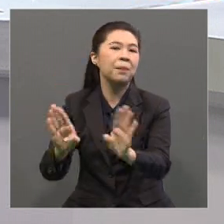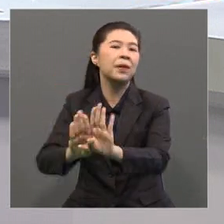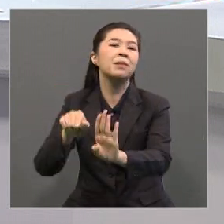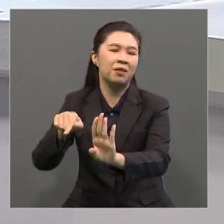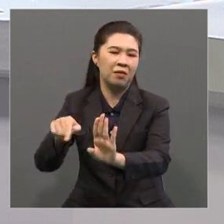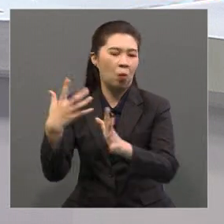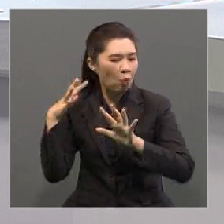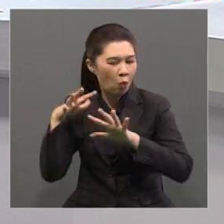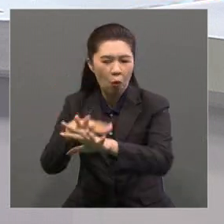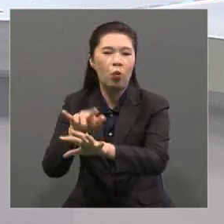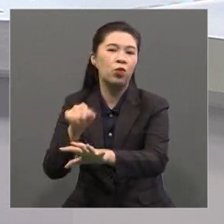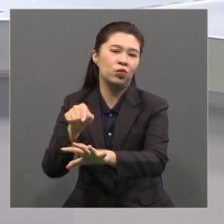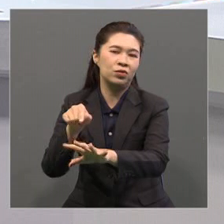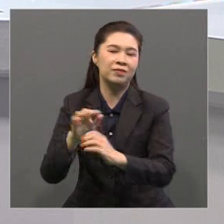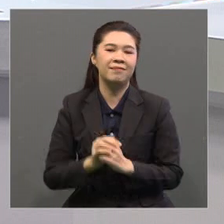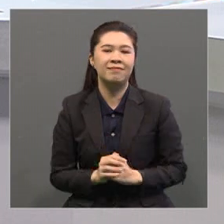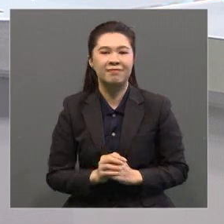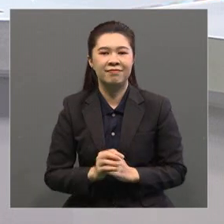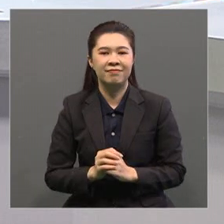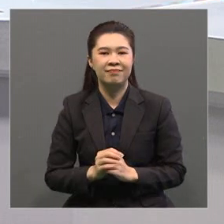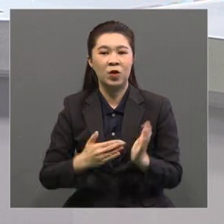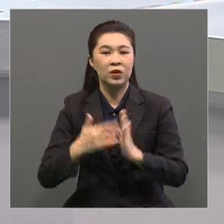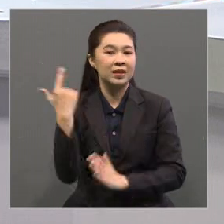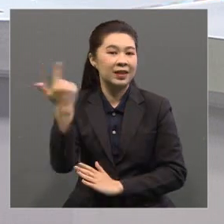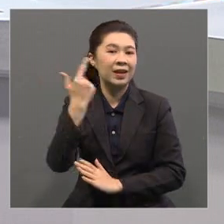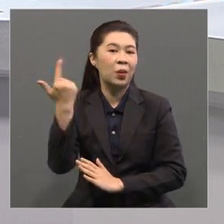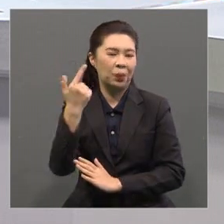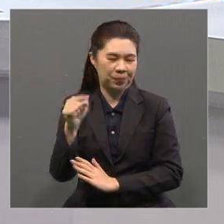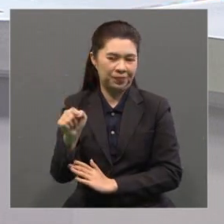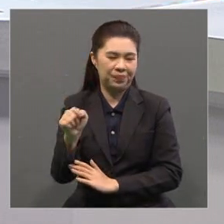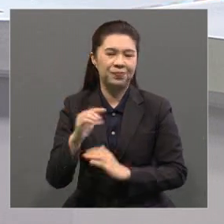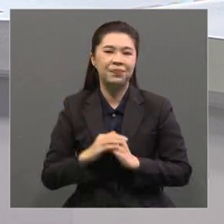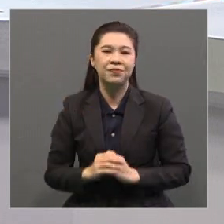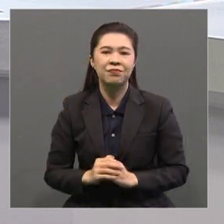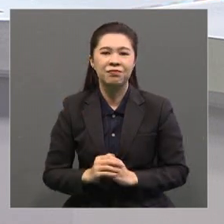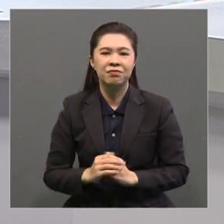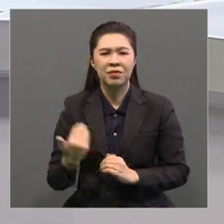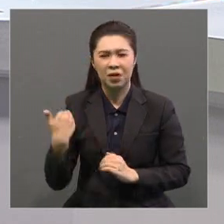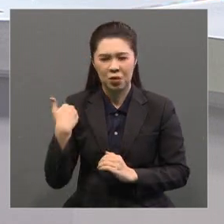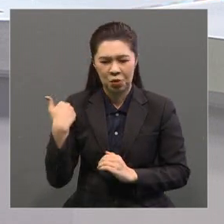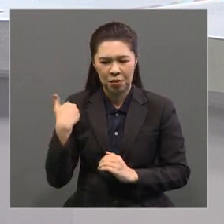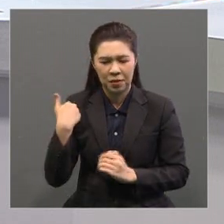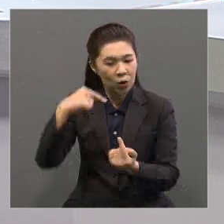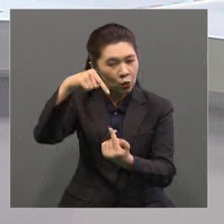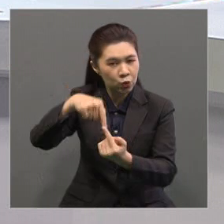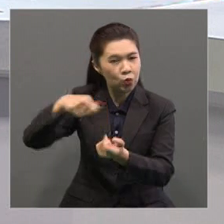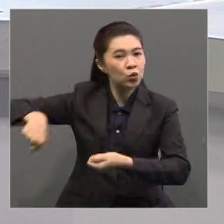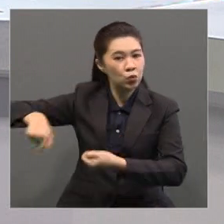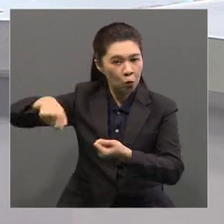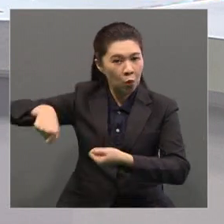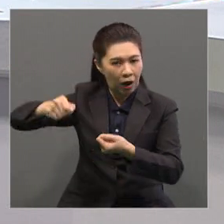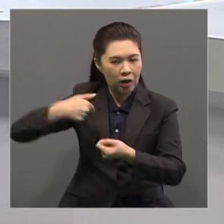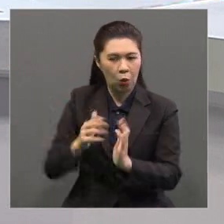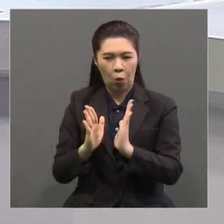เยอะมากเหมือนกันนะฮะสำหรับที่สีลมคือบรรยากาศอย่างที่ต้องมิ้มบอกจุดไหนมีเล่นสงกรานต์คนมาจากไหน